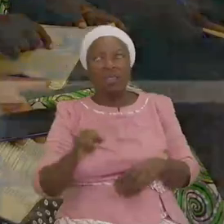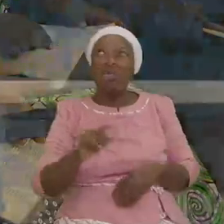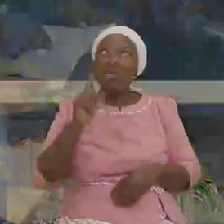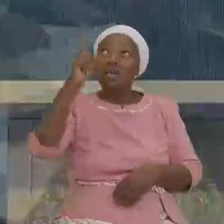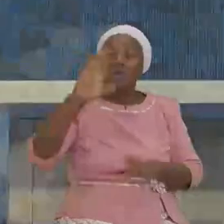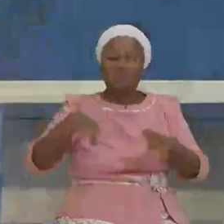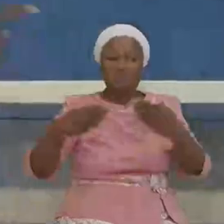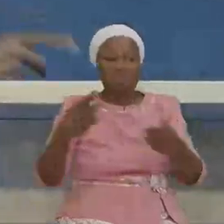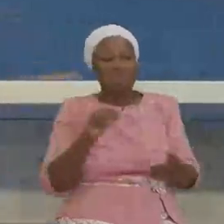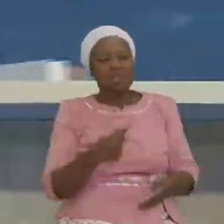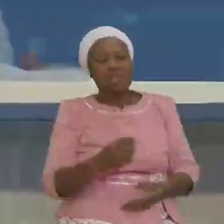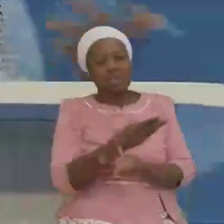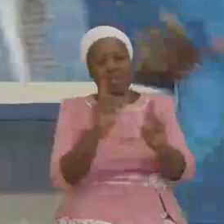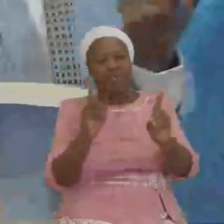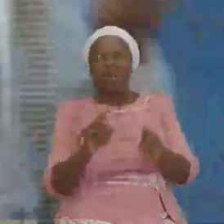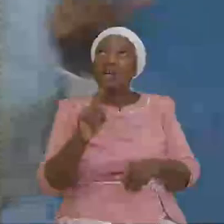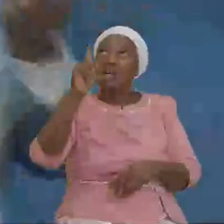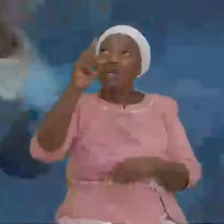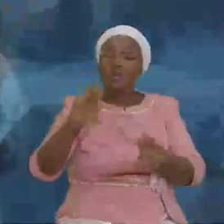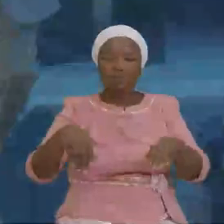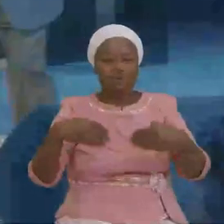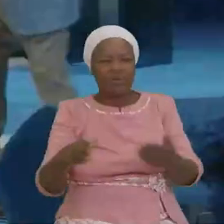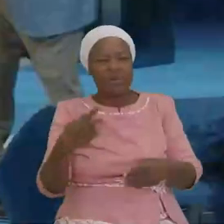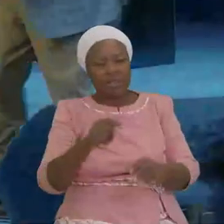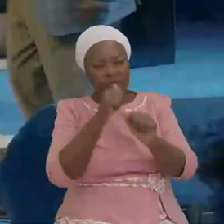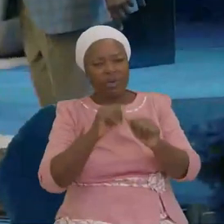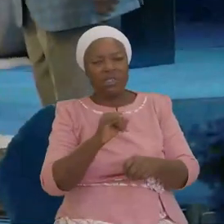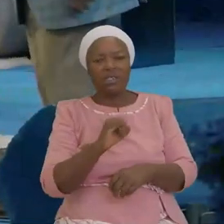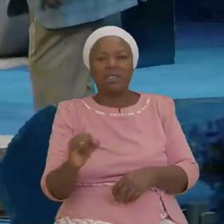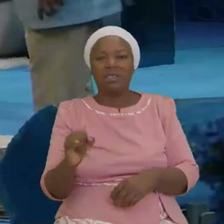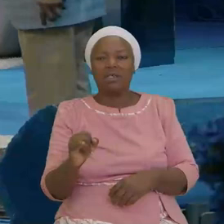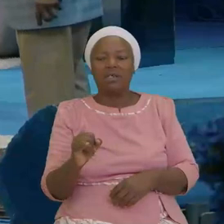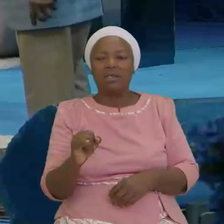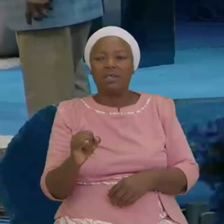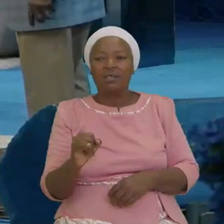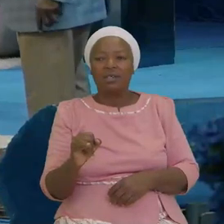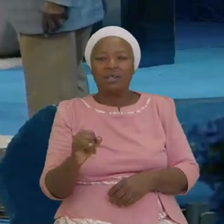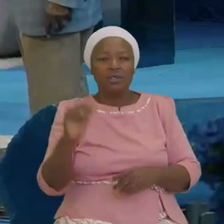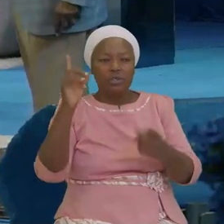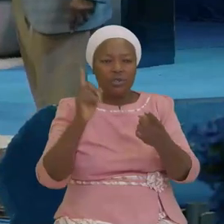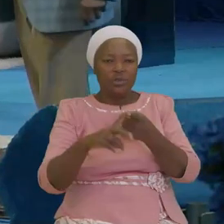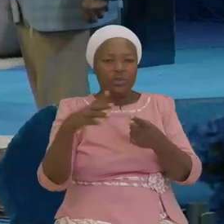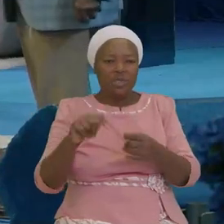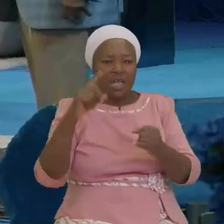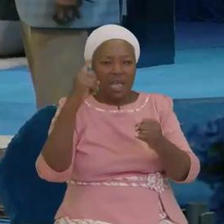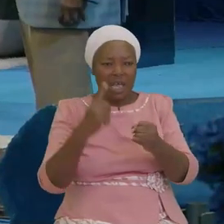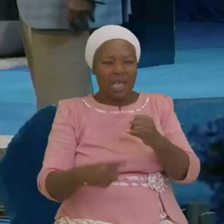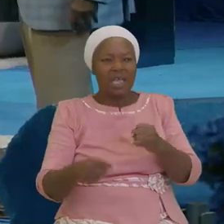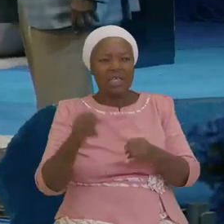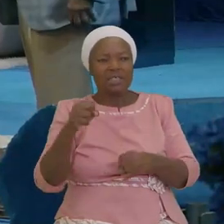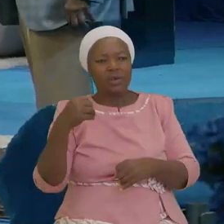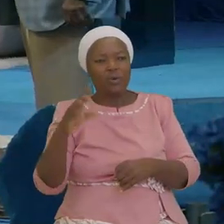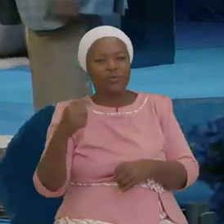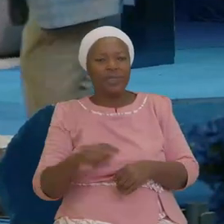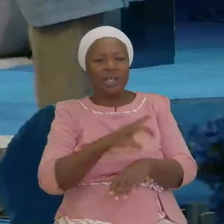Il a pourvu cette guérison. Il a pourvu la délivrance. Il a pourvu la bénédiction.